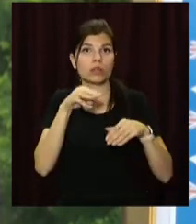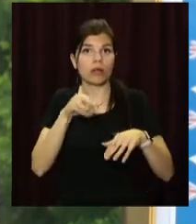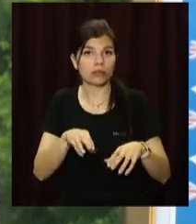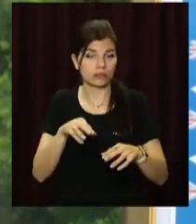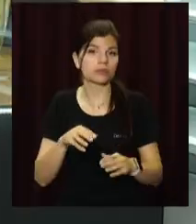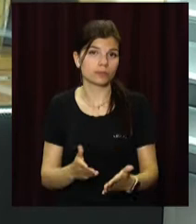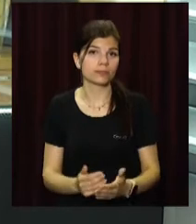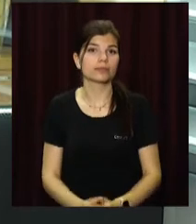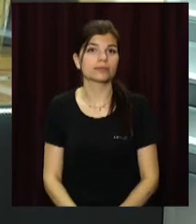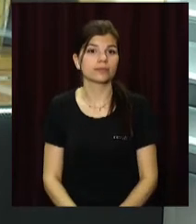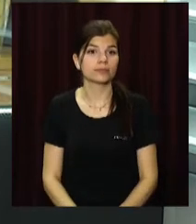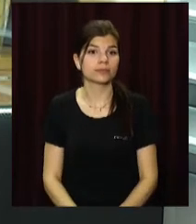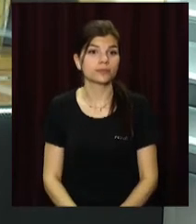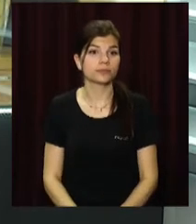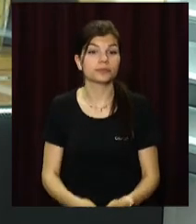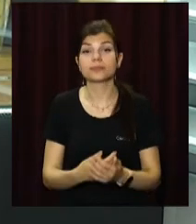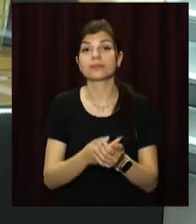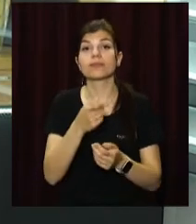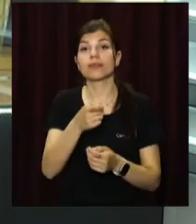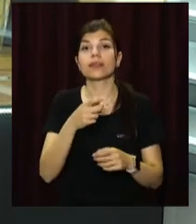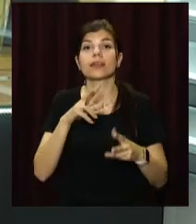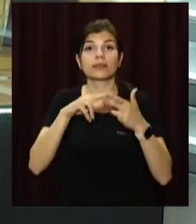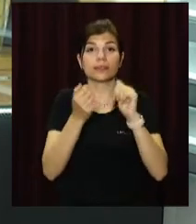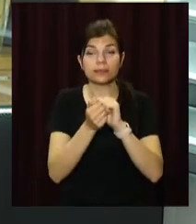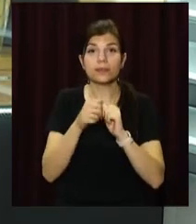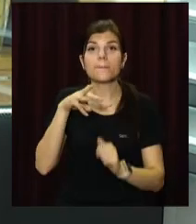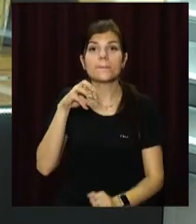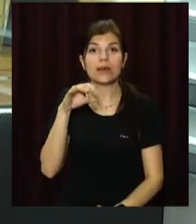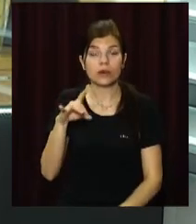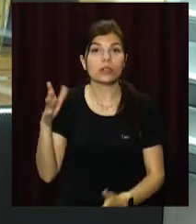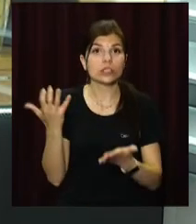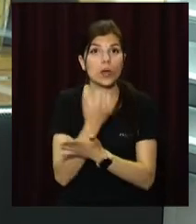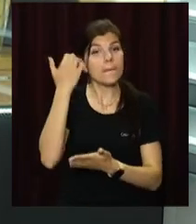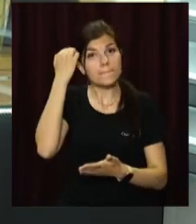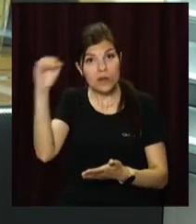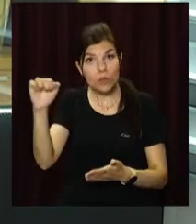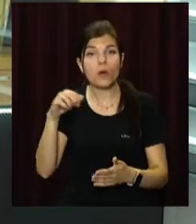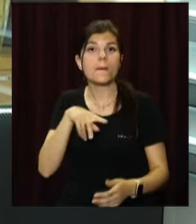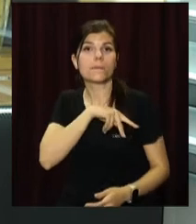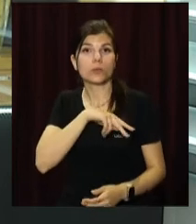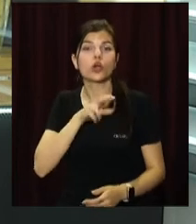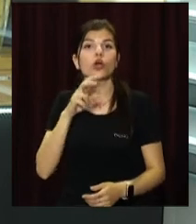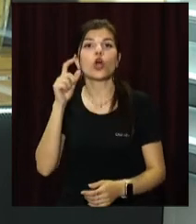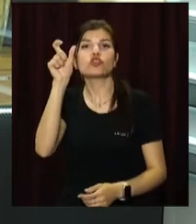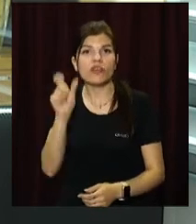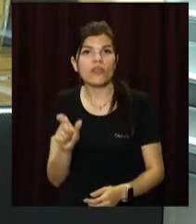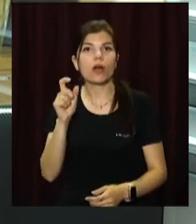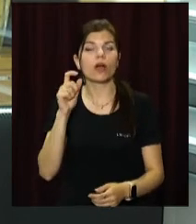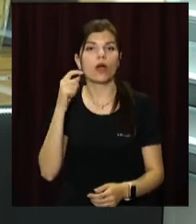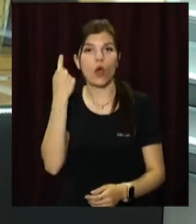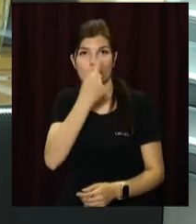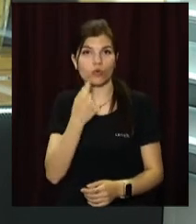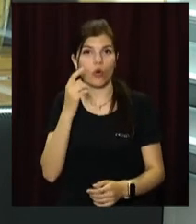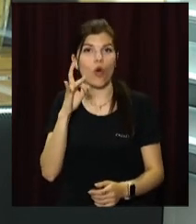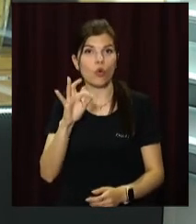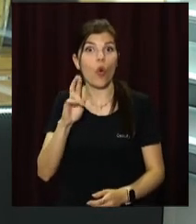тестування. Очільник Кам'янського Андрій Білоусов став переможцем національної премії «Людина року» в номінації «Міський